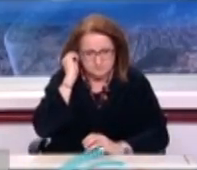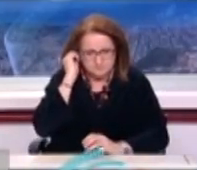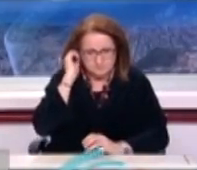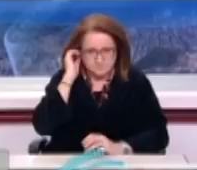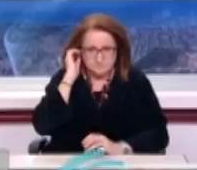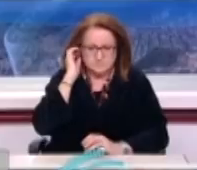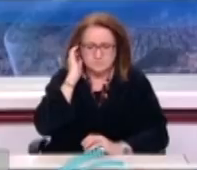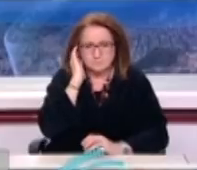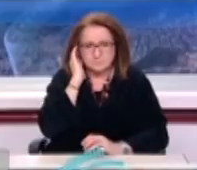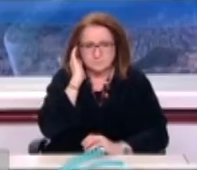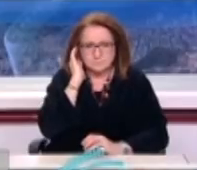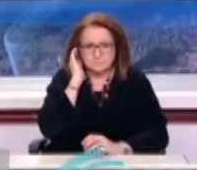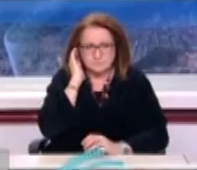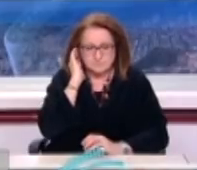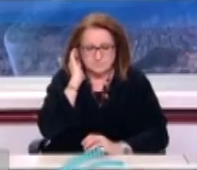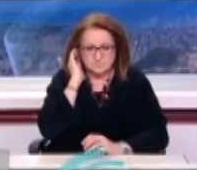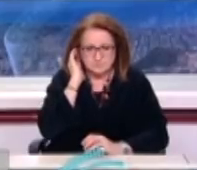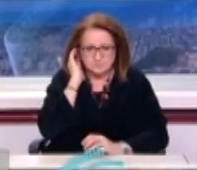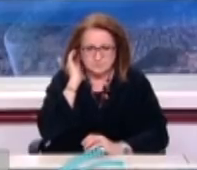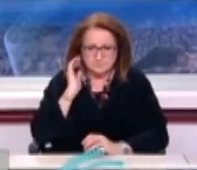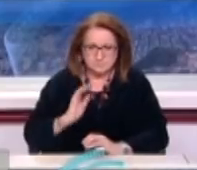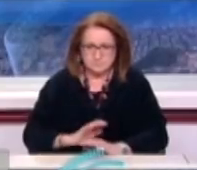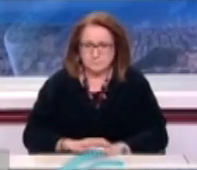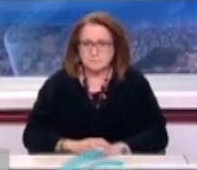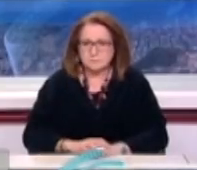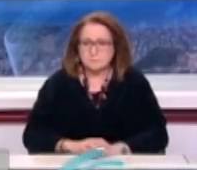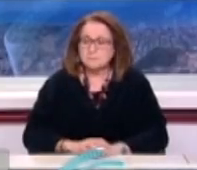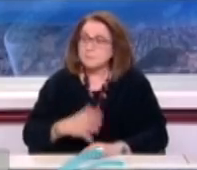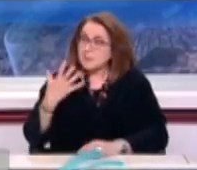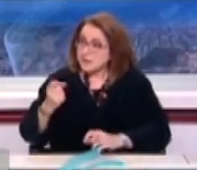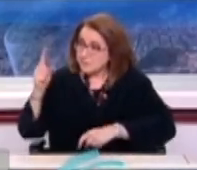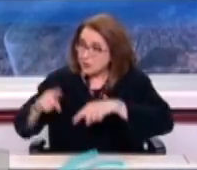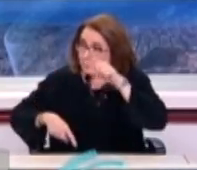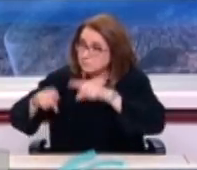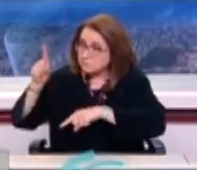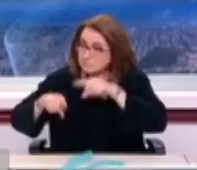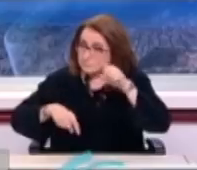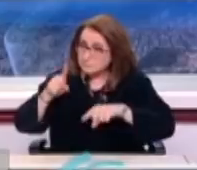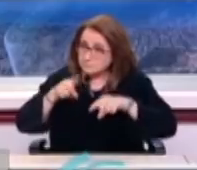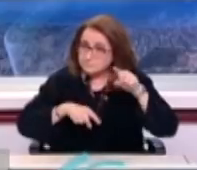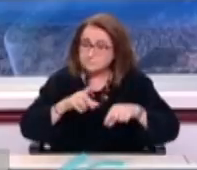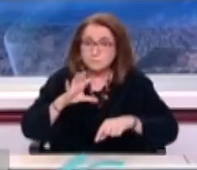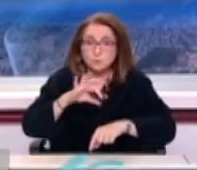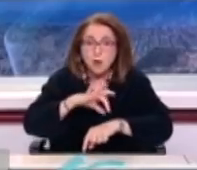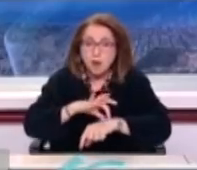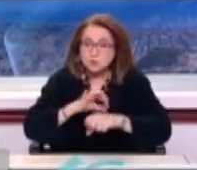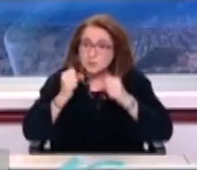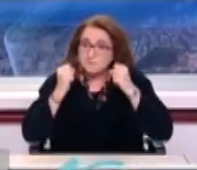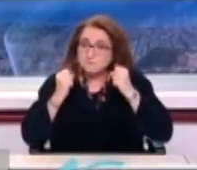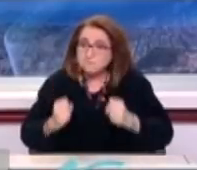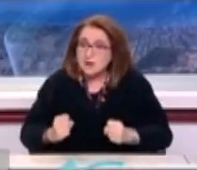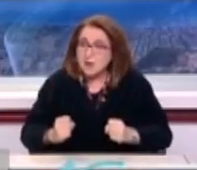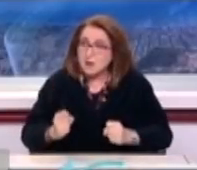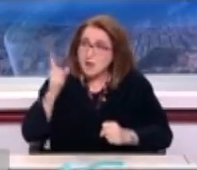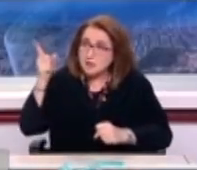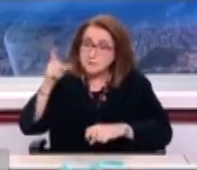υπάρχουν κάποιοι που τουλάχιστον έχουν πέσει στην αντίληψη ότι έχουν νοσήσει λίγο πιο βαριά μετά από αυτή όλη την ιστορία που έγινε στο